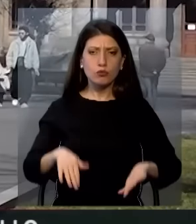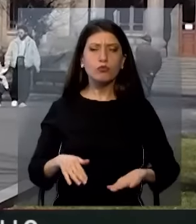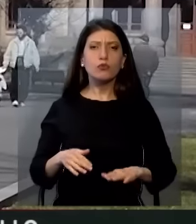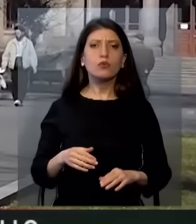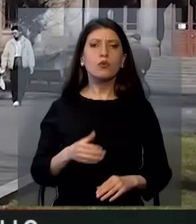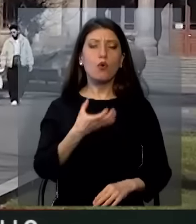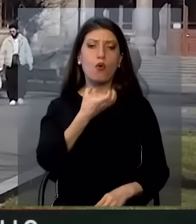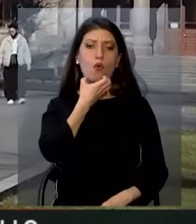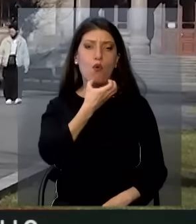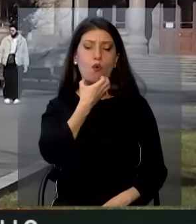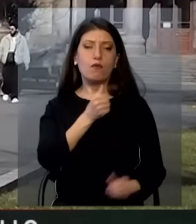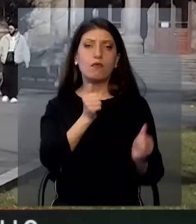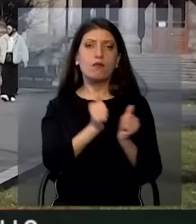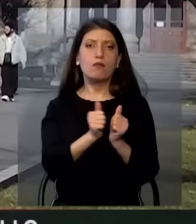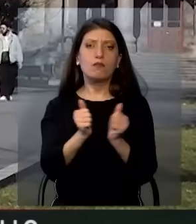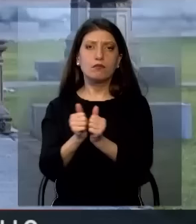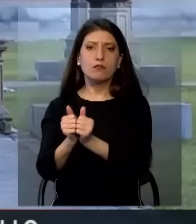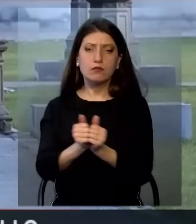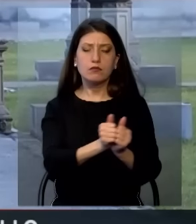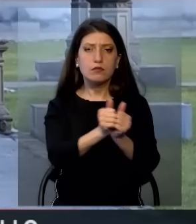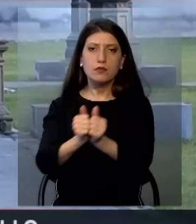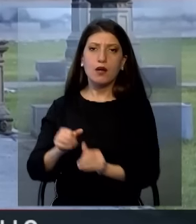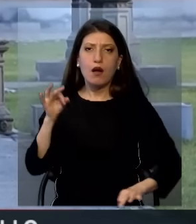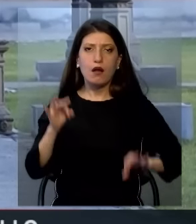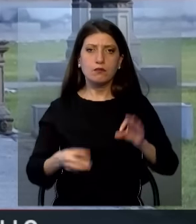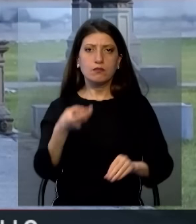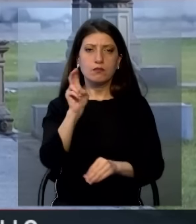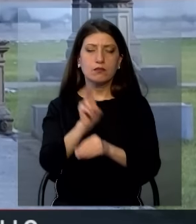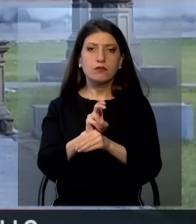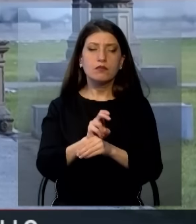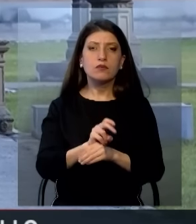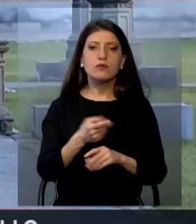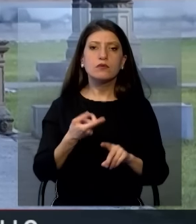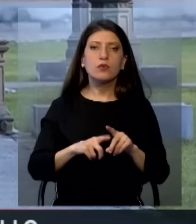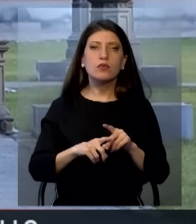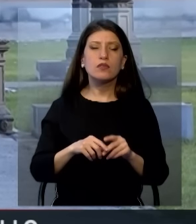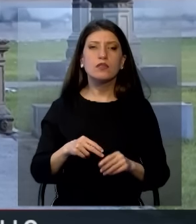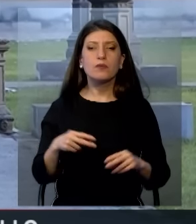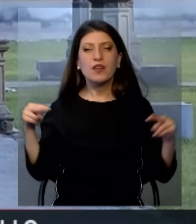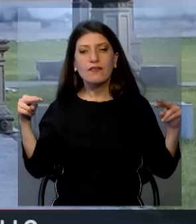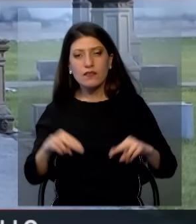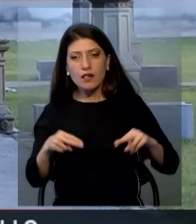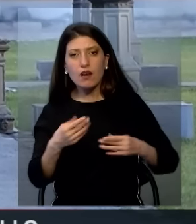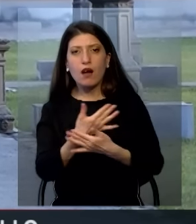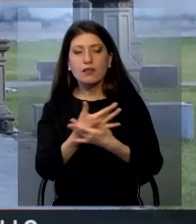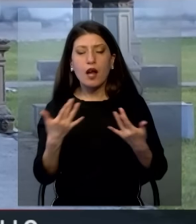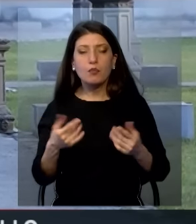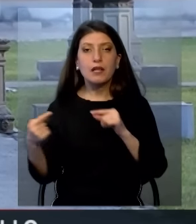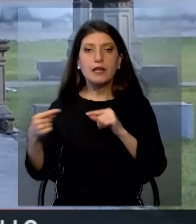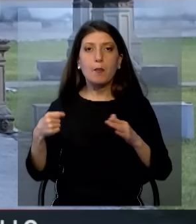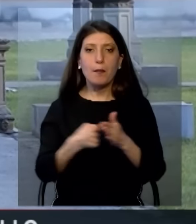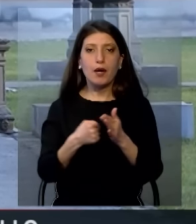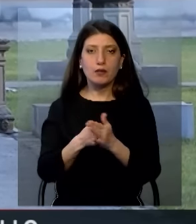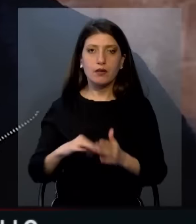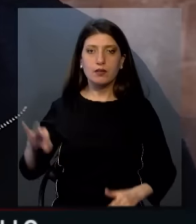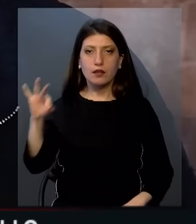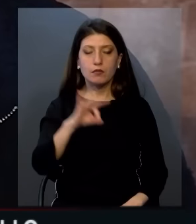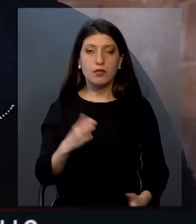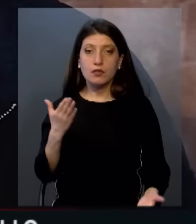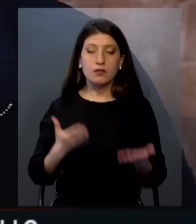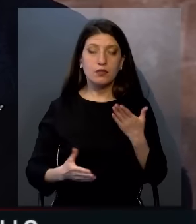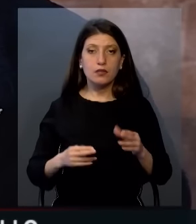այն հոգևորականների կողքին, որոնք դատարան են հասել աղանդավորների դեմ պայքարում, ասում է Վաղարշապատի ավականու անդամը։ Եթե